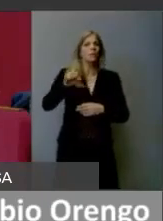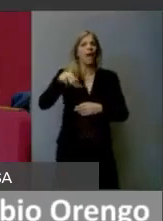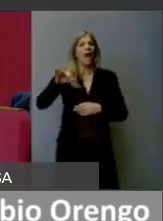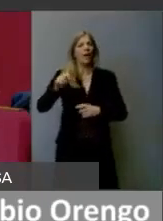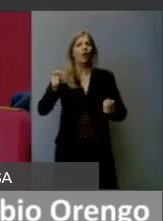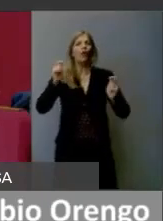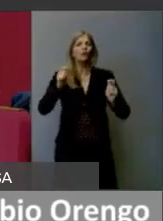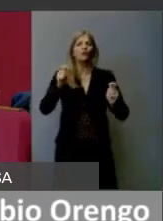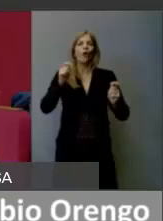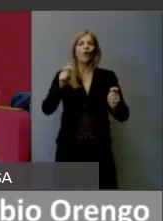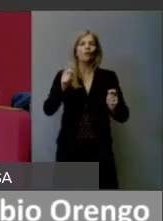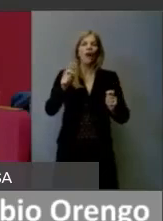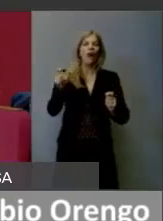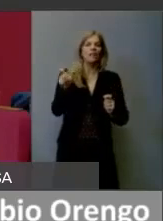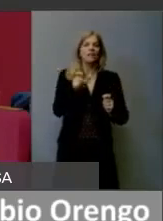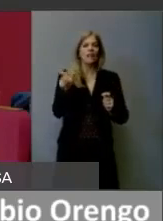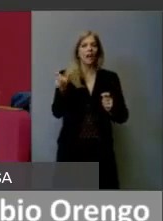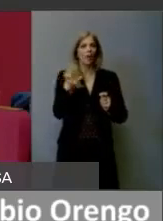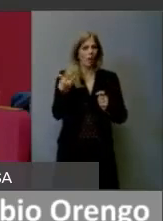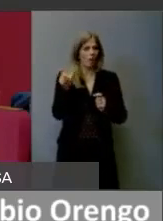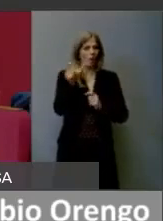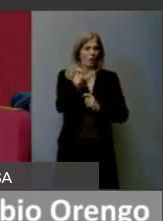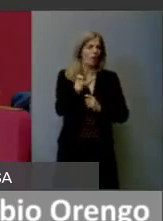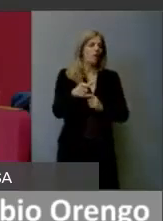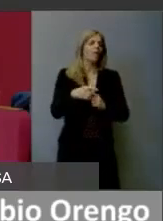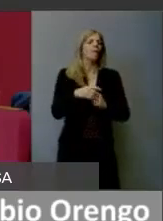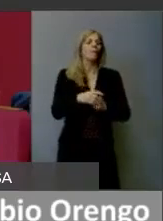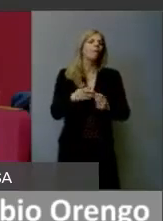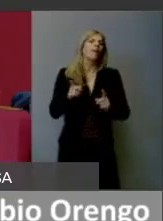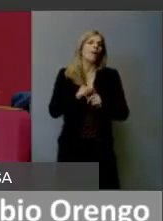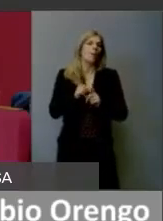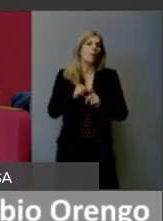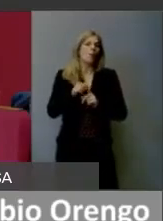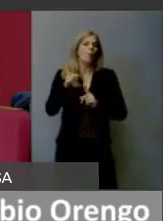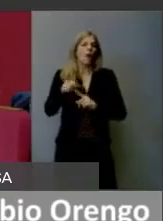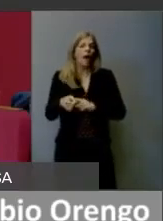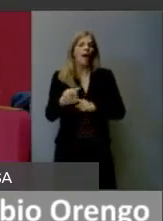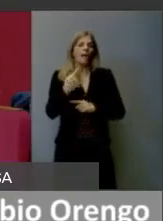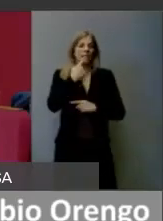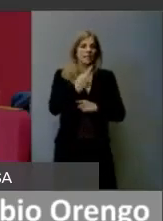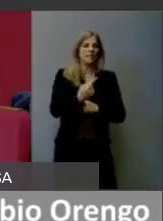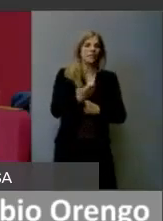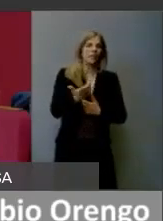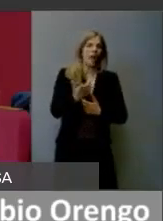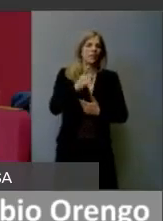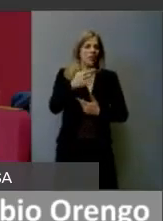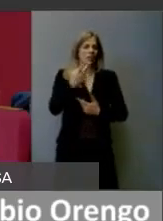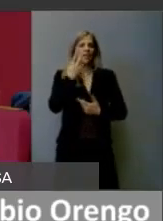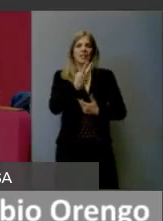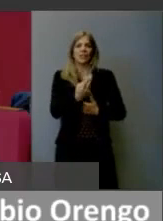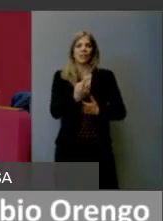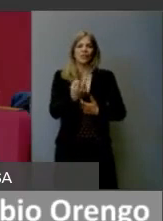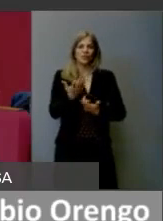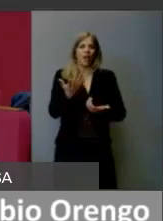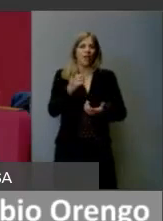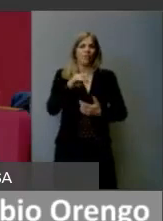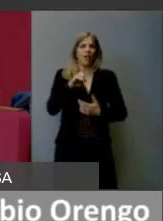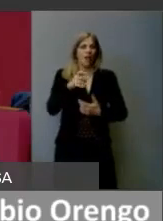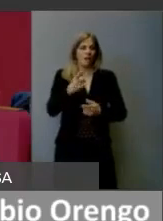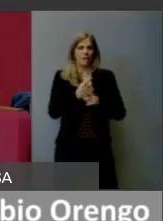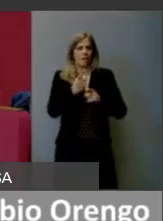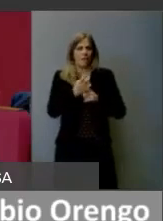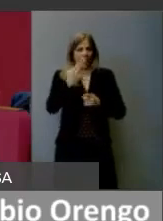che riprendeva naturalmente anch'esso l'intervista di Giancarlo Giannini e ci ricordava appunto di un